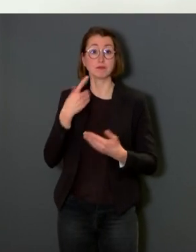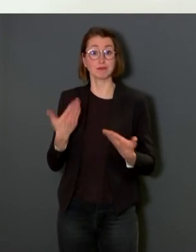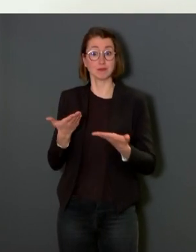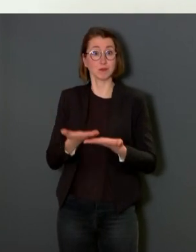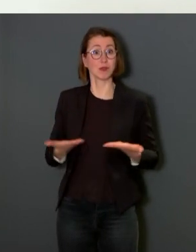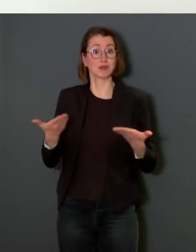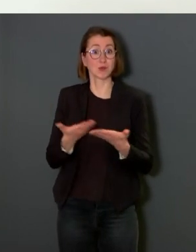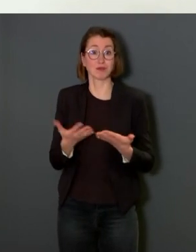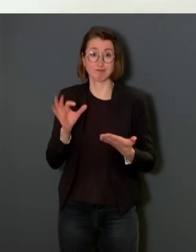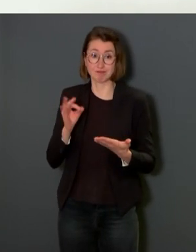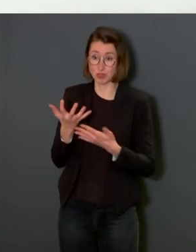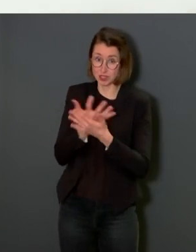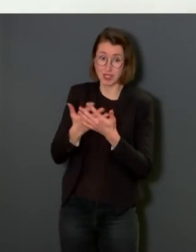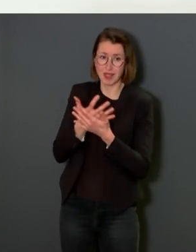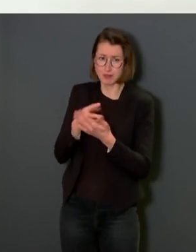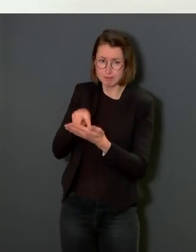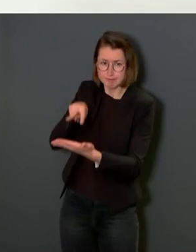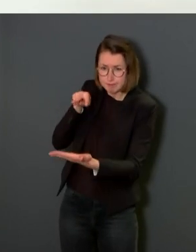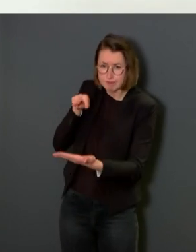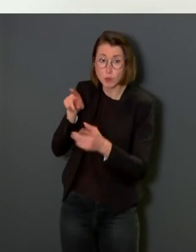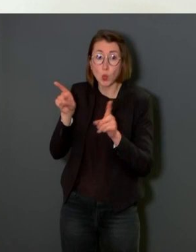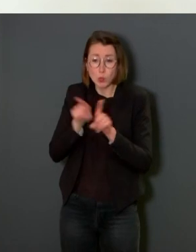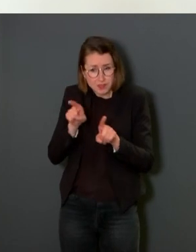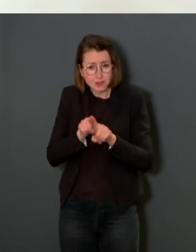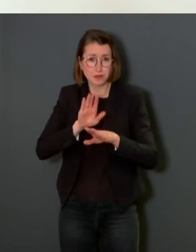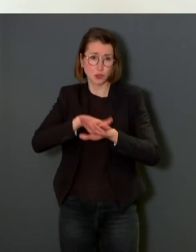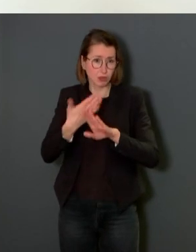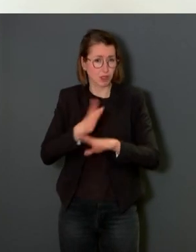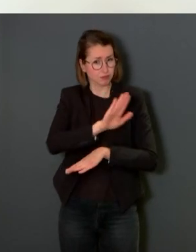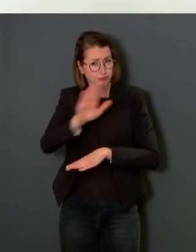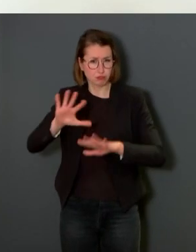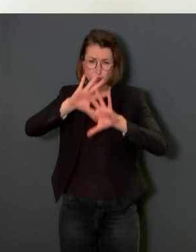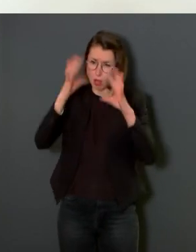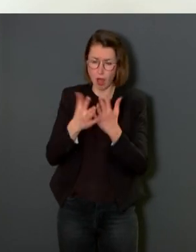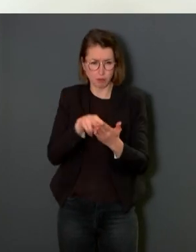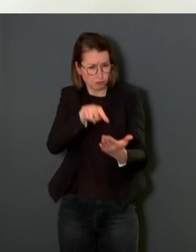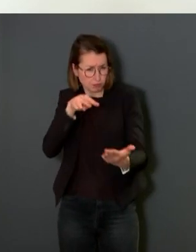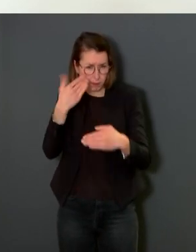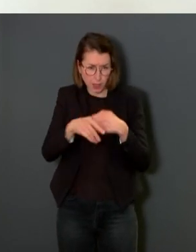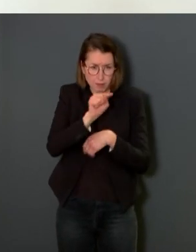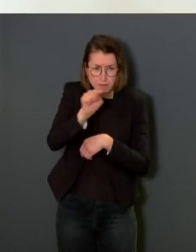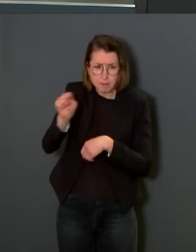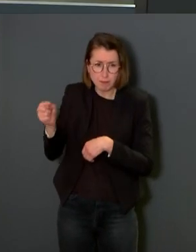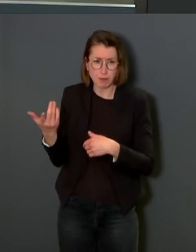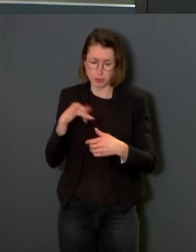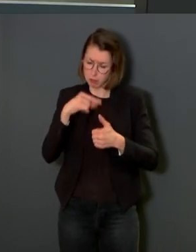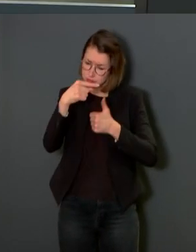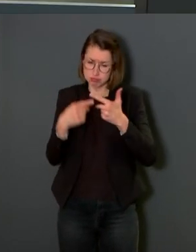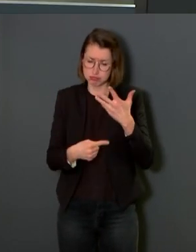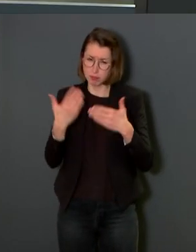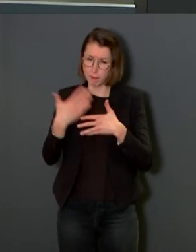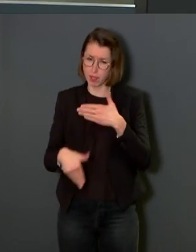mais médicale, dans le sens large aussi, et aussi ce que vous nous venez d'évoquer. Nog vragen?